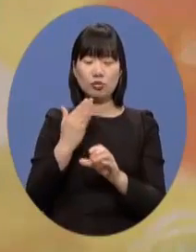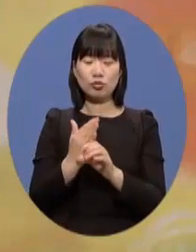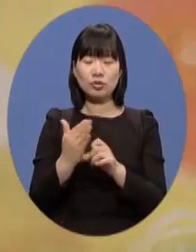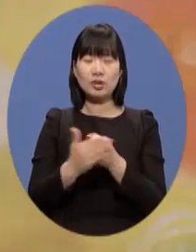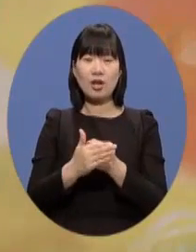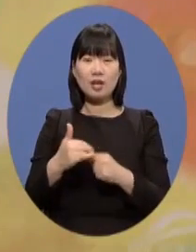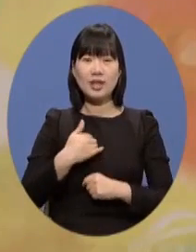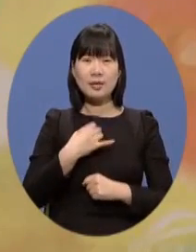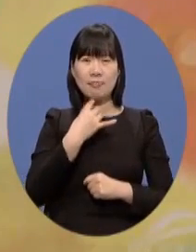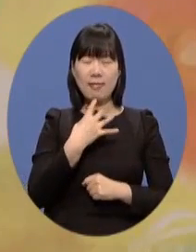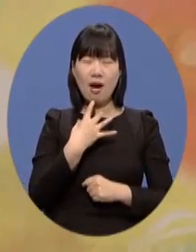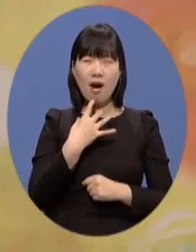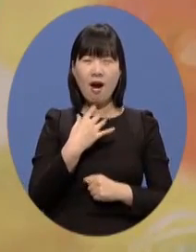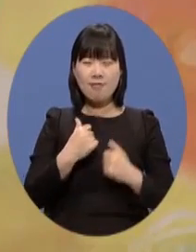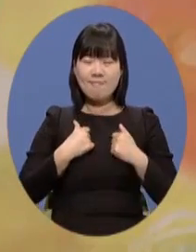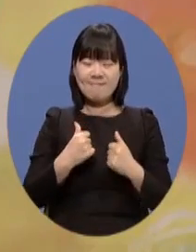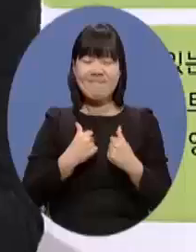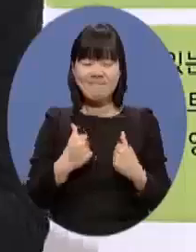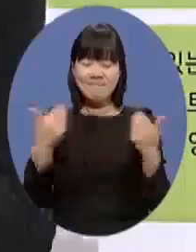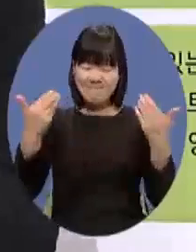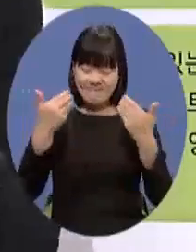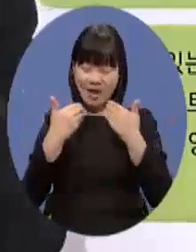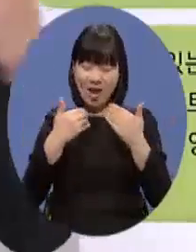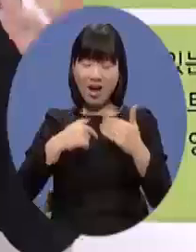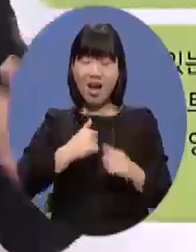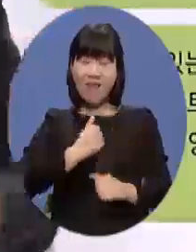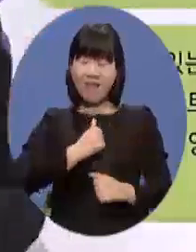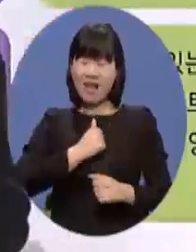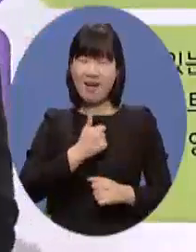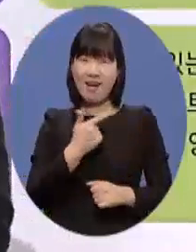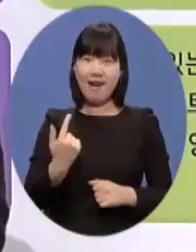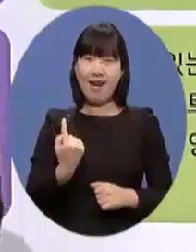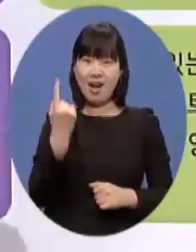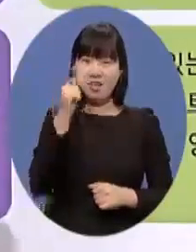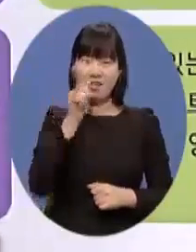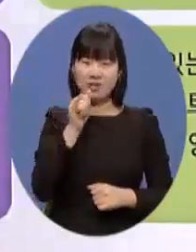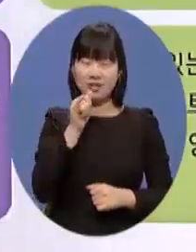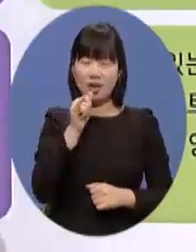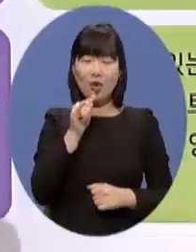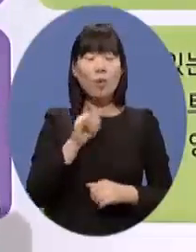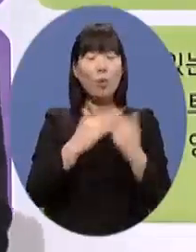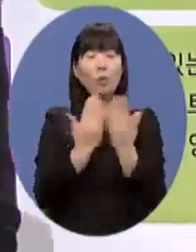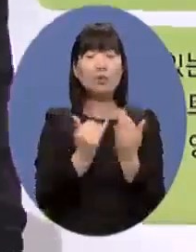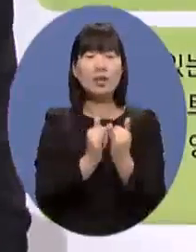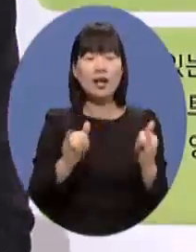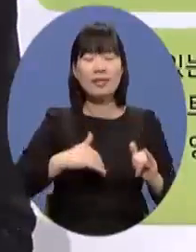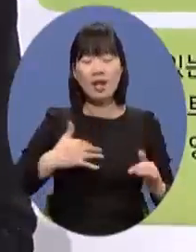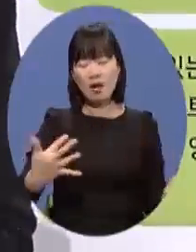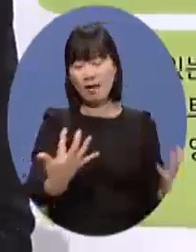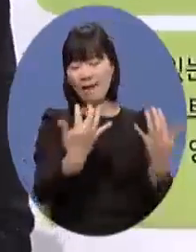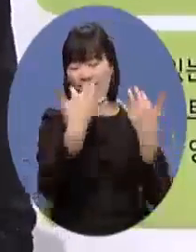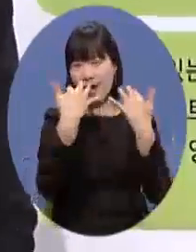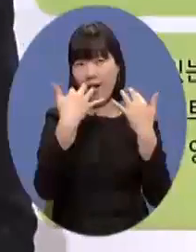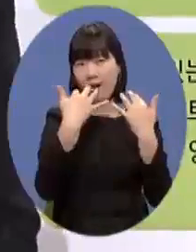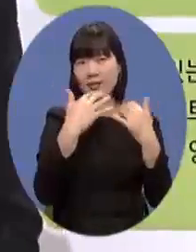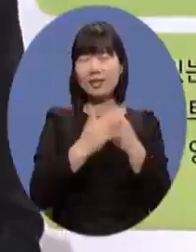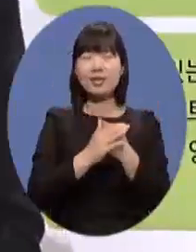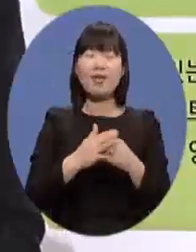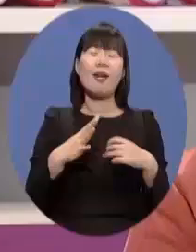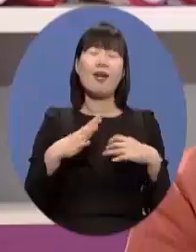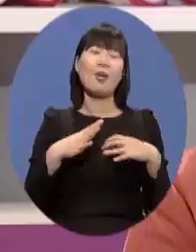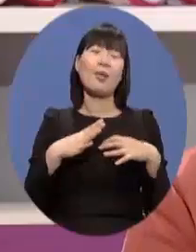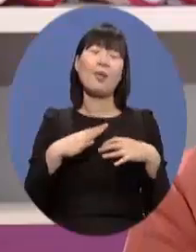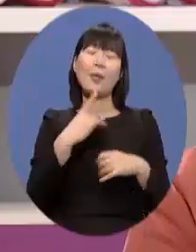자기중심적이니까 자기만 이렇게 열심히 본단 말이에요. 자의식이 막 너무 많아져요. 그러면서 모든 사람들이 자기를 그래서 멋내고 막 이런